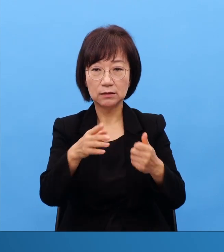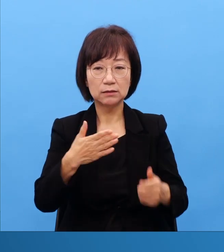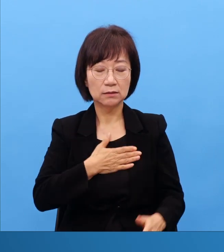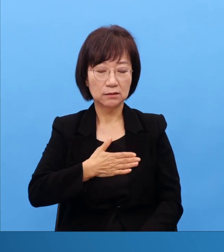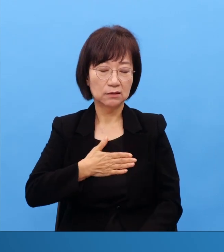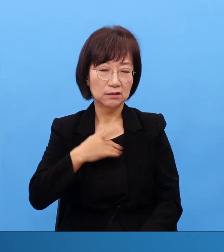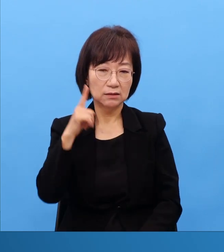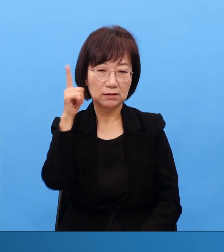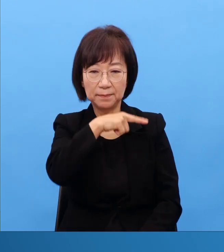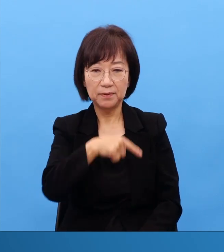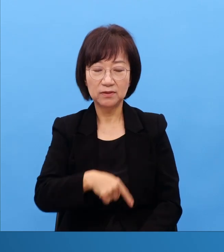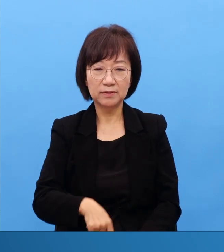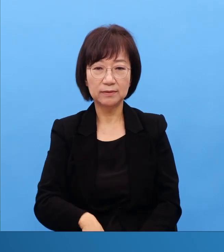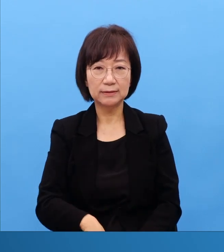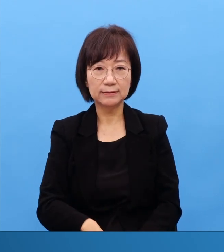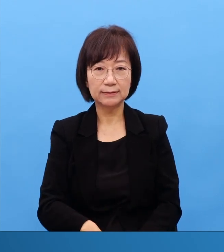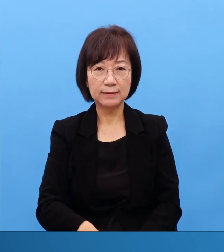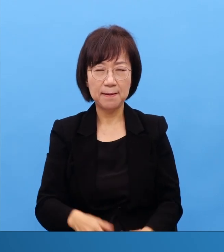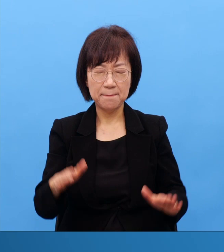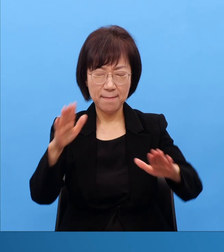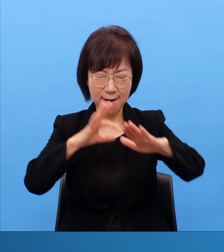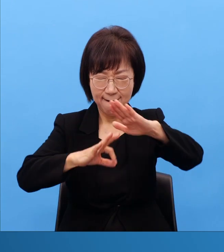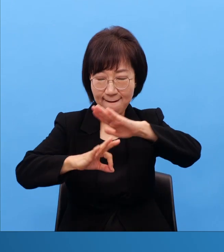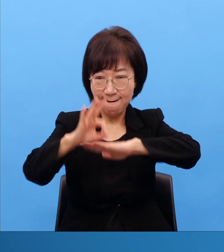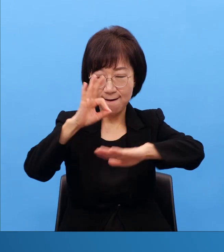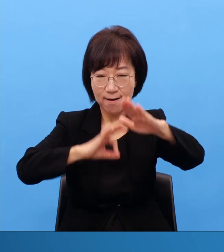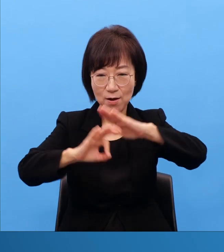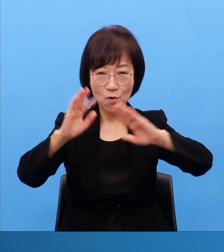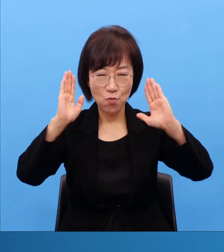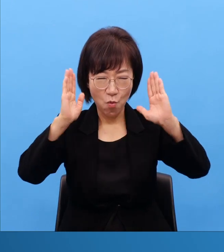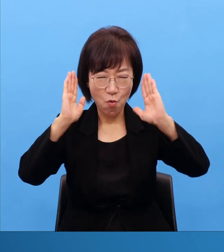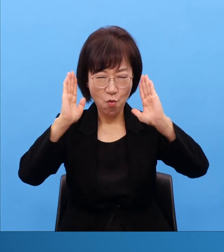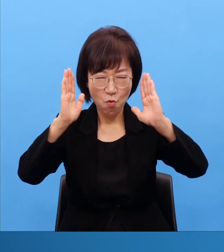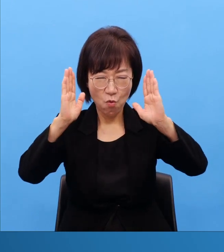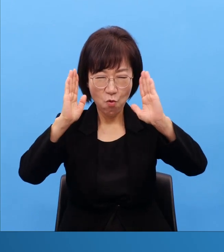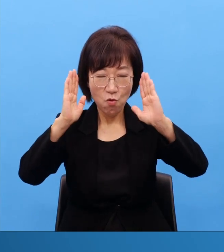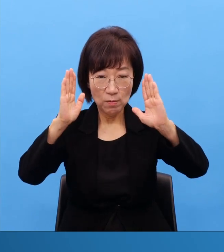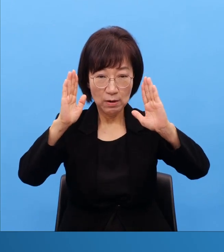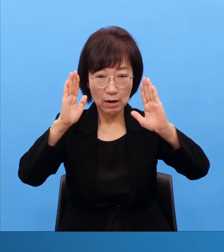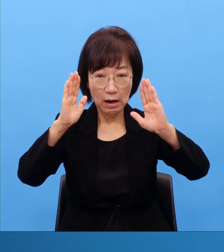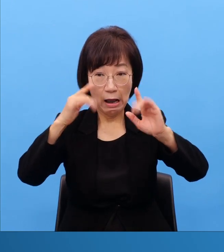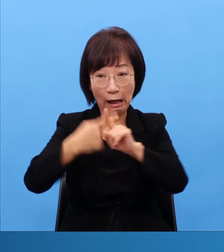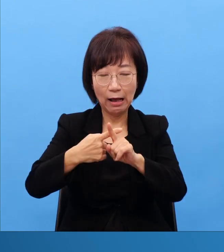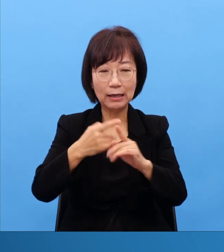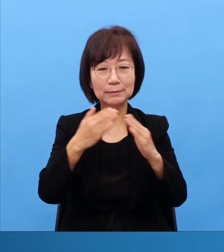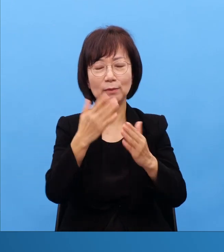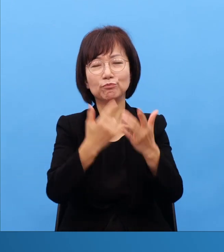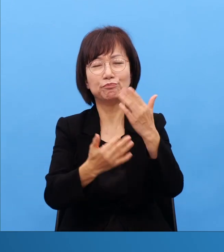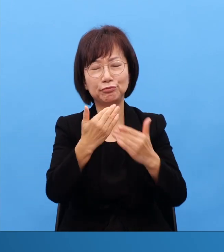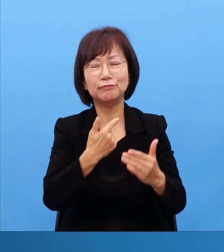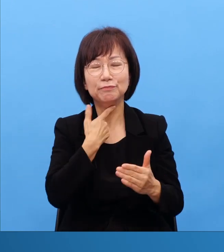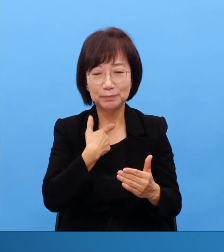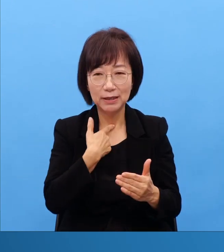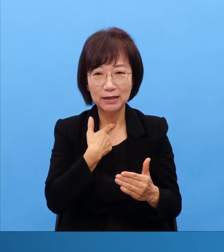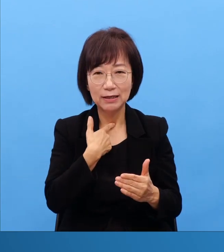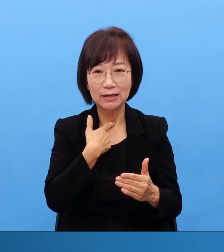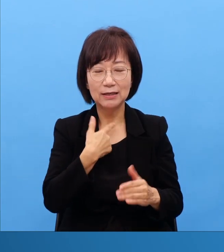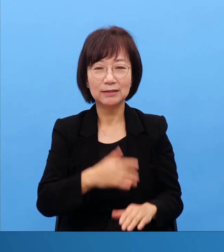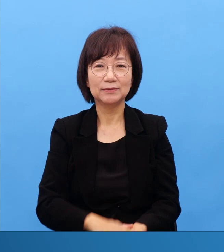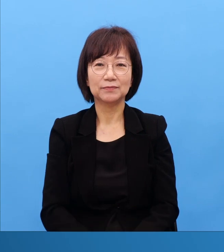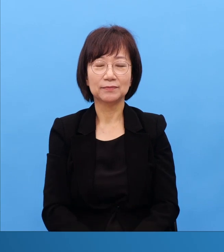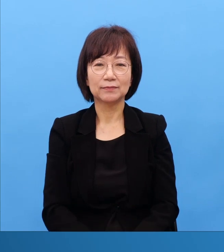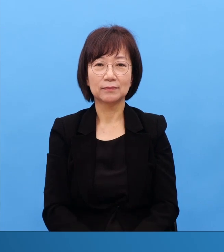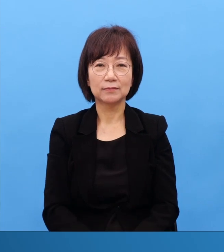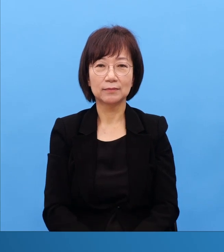anything. 혼자서 밤새 공부하다가 집에 불나고 이랬어요. That's why that fire broke out in our home because I was studying all night